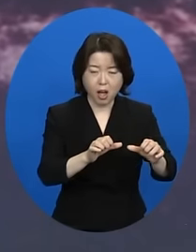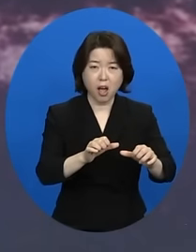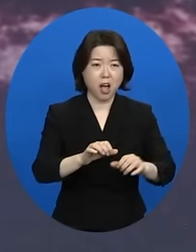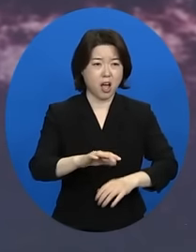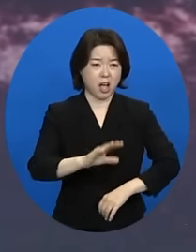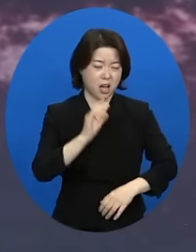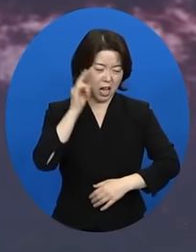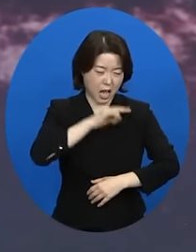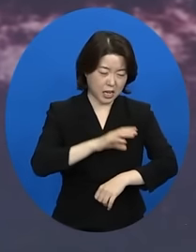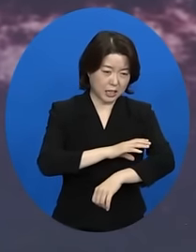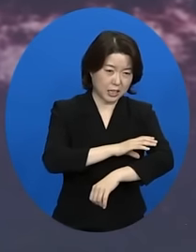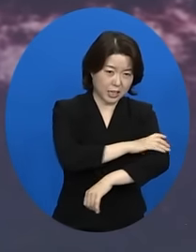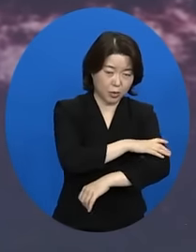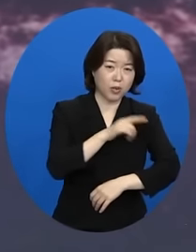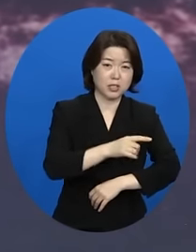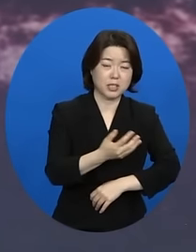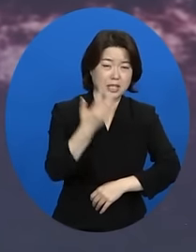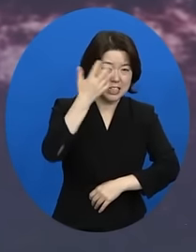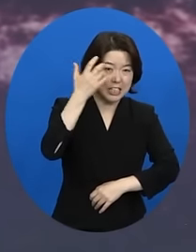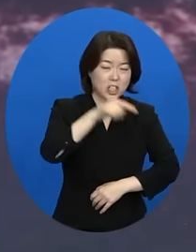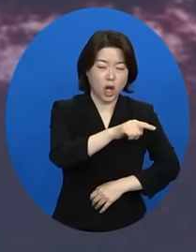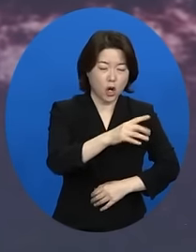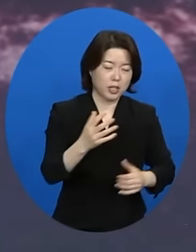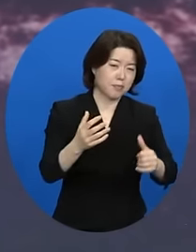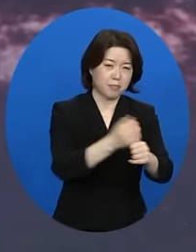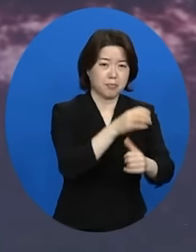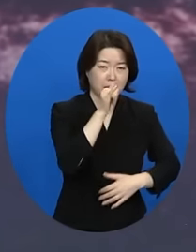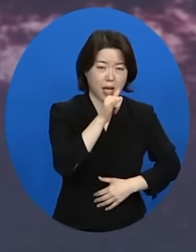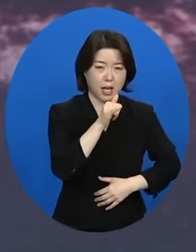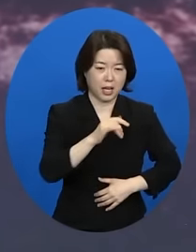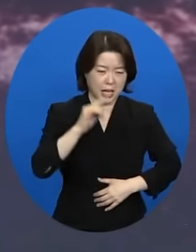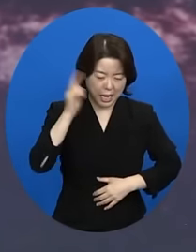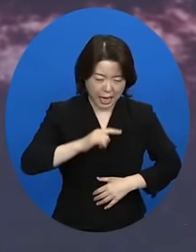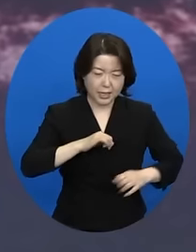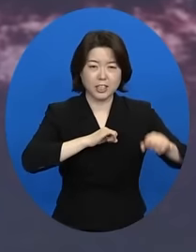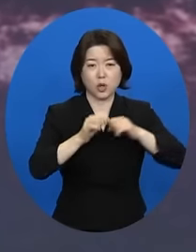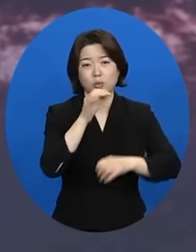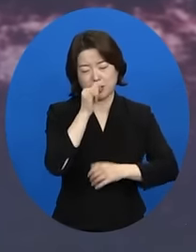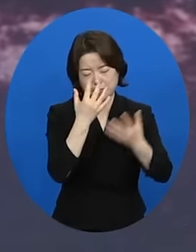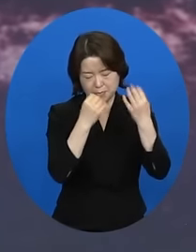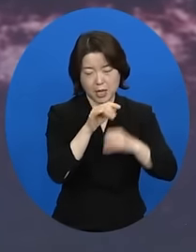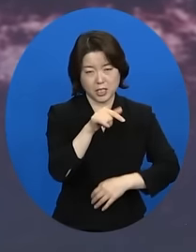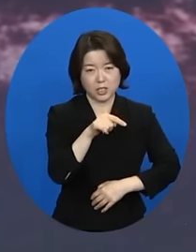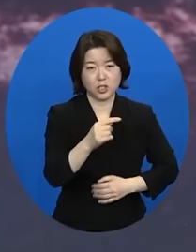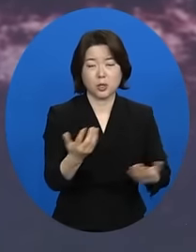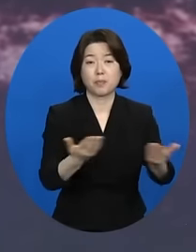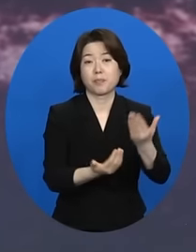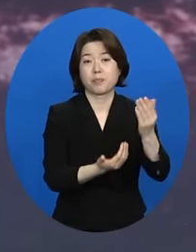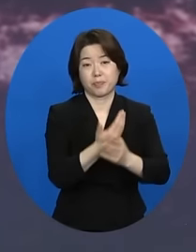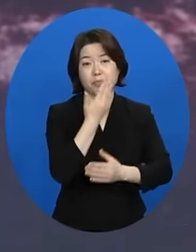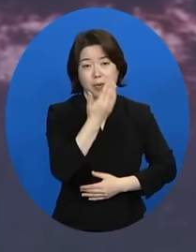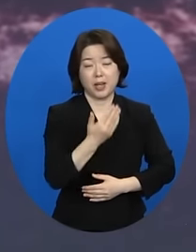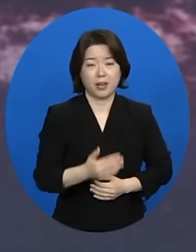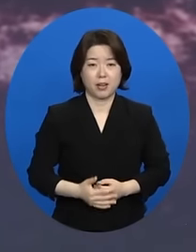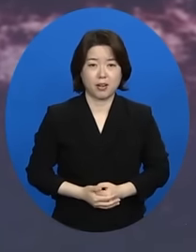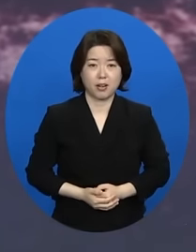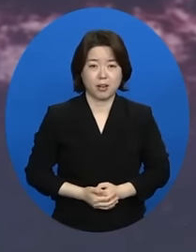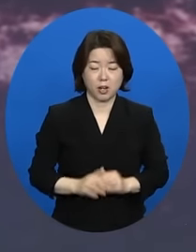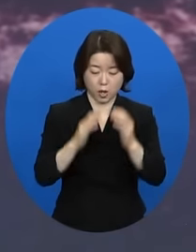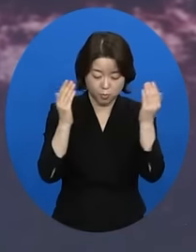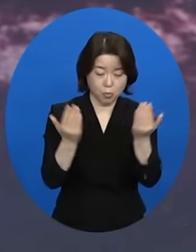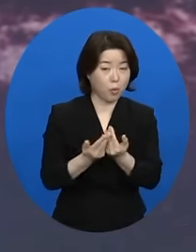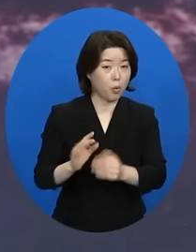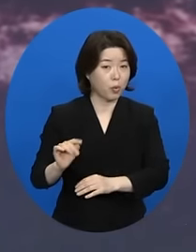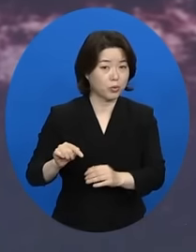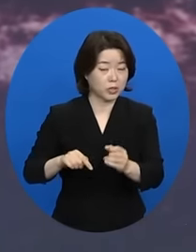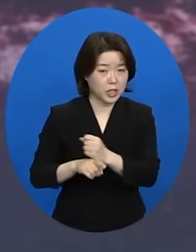잡은 악한 영들이 사로잡게 있기 때문에 얼마든지 사탄이 역사해서 그런 일들이 벌어질 수 있기 때문에 모든 원인을 우리가